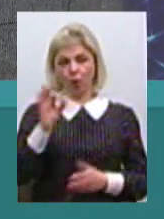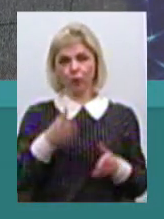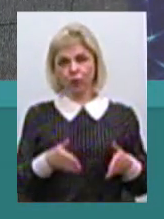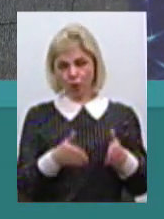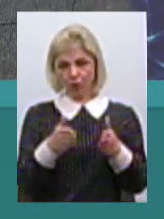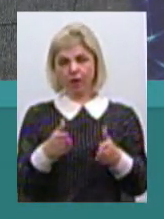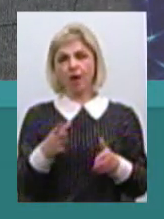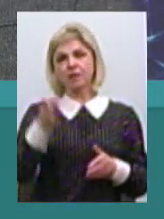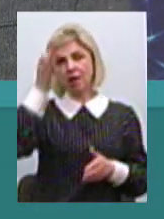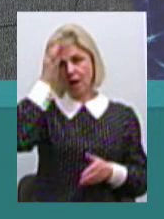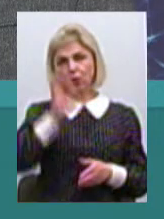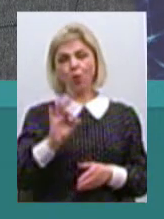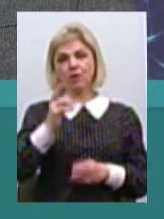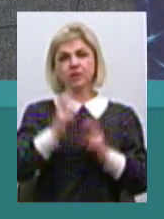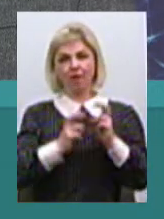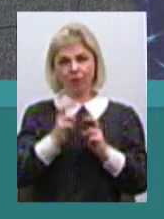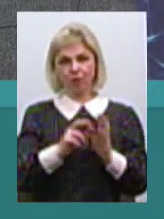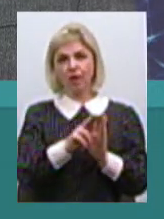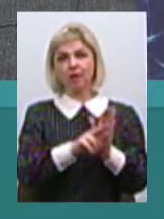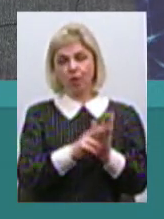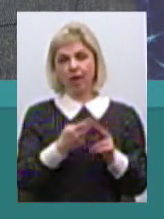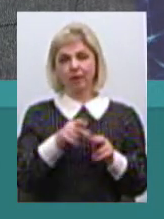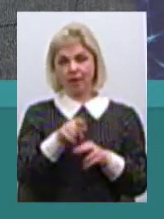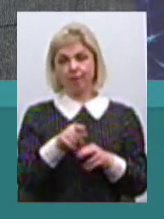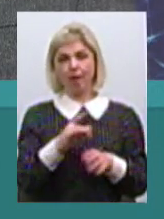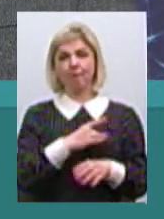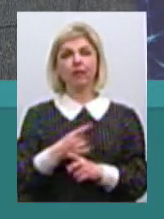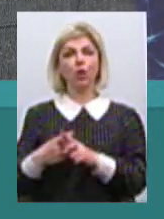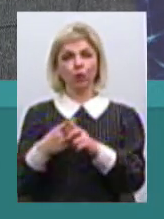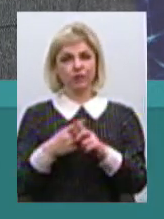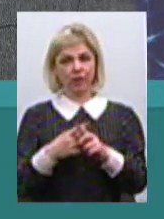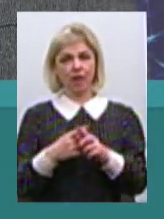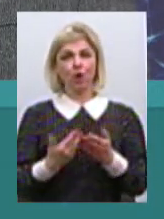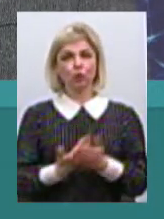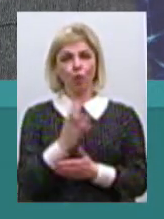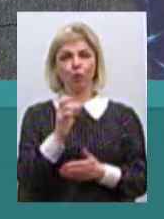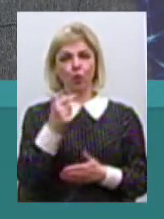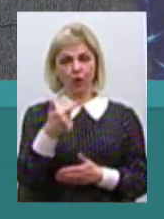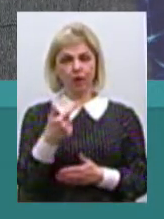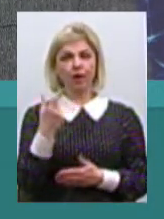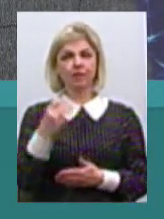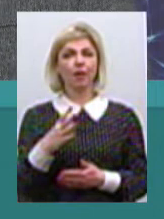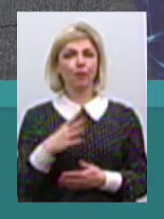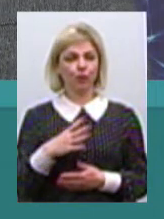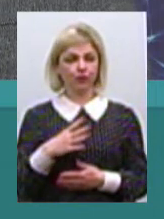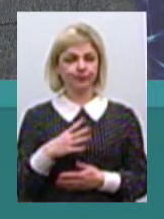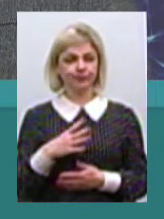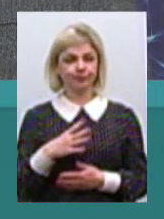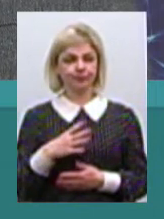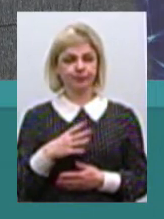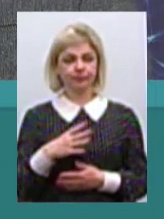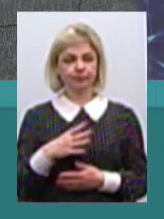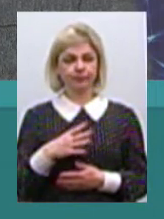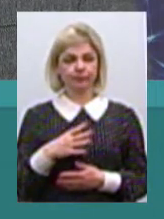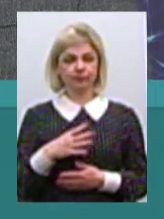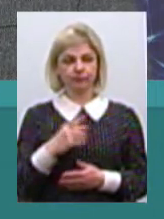згадували про завод, який належить саме цьому білоруському підряднику, в Новому Бузі, на який був замах,